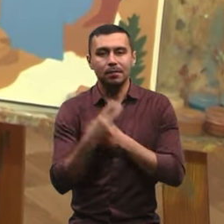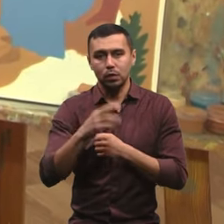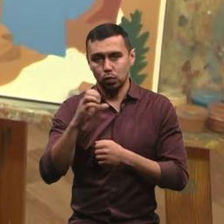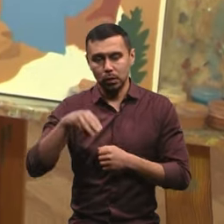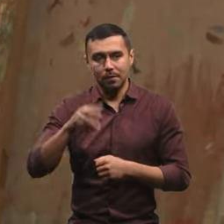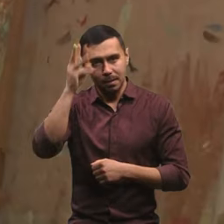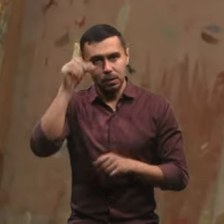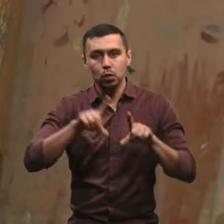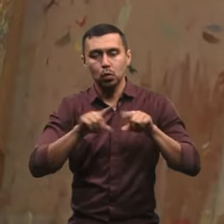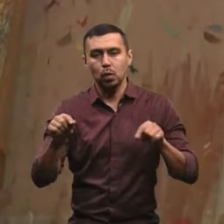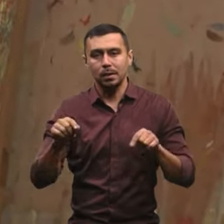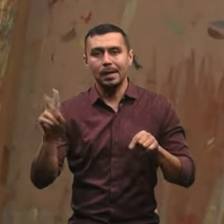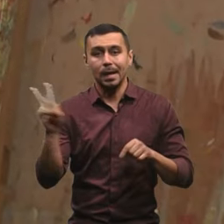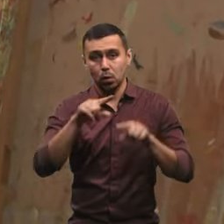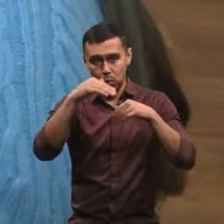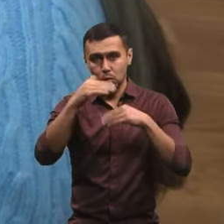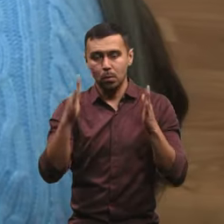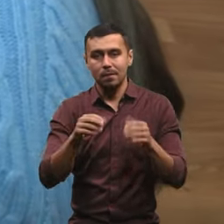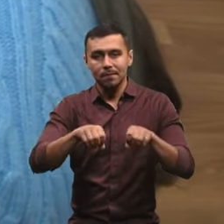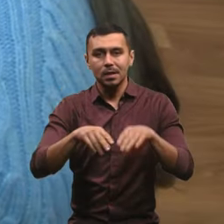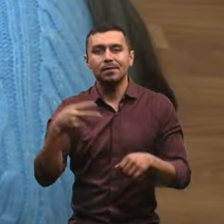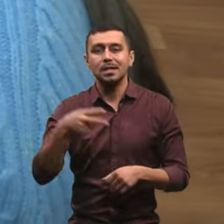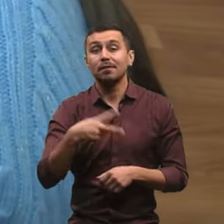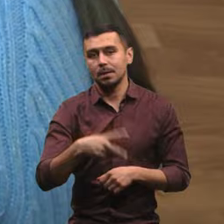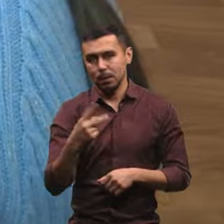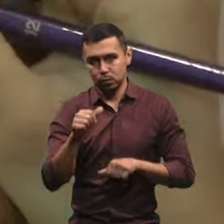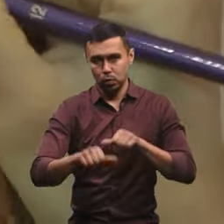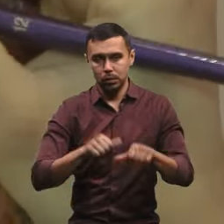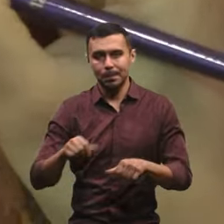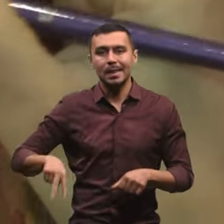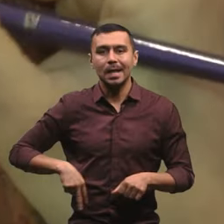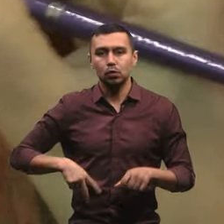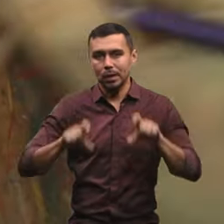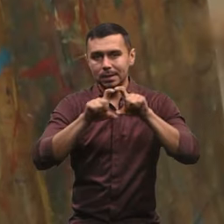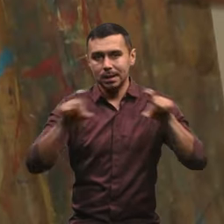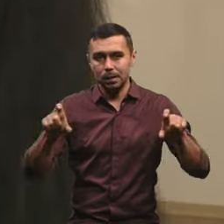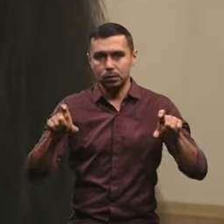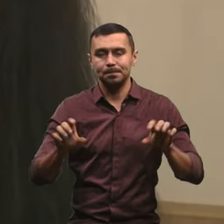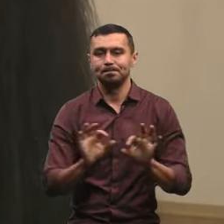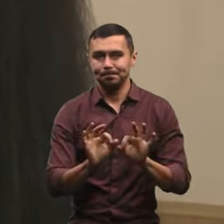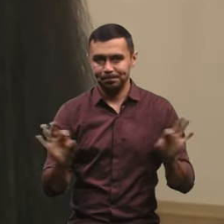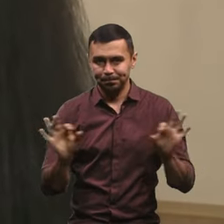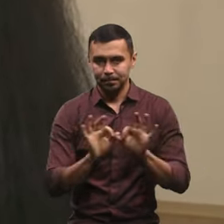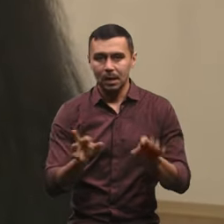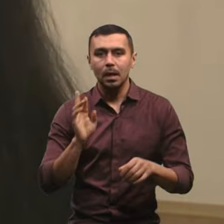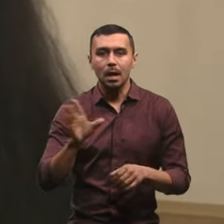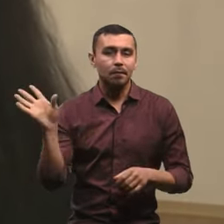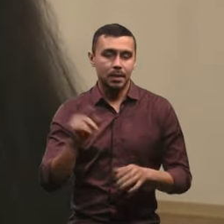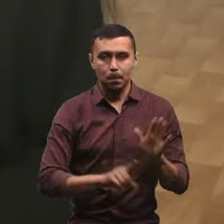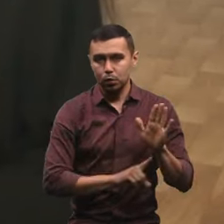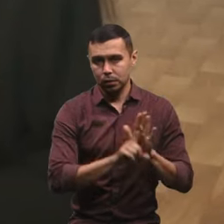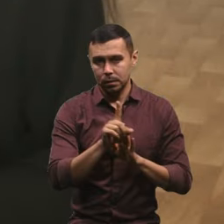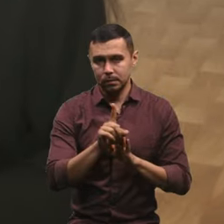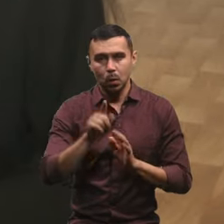в Хмельницькій школі іконопису «Нікош» вирішили в 2021 році. Директорка закладу Юлія Неліна розповідає, як все